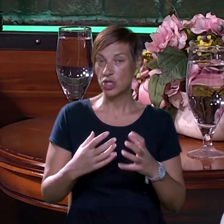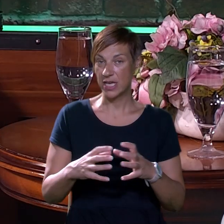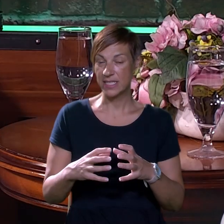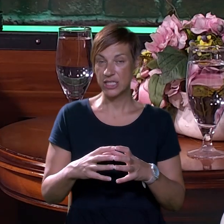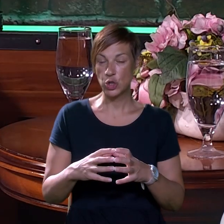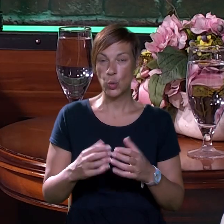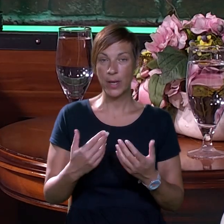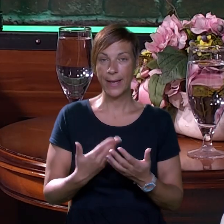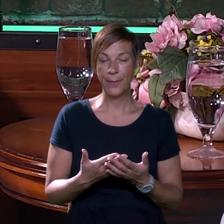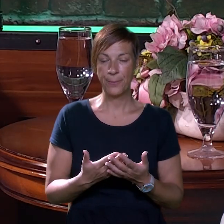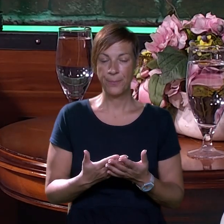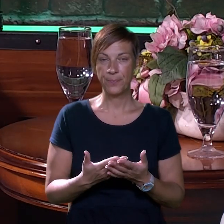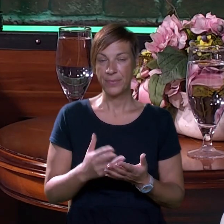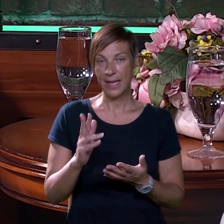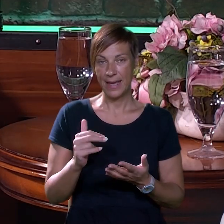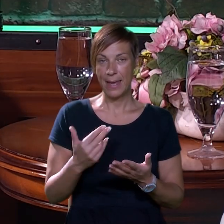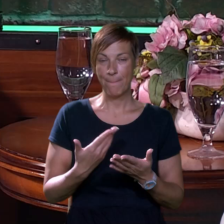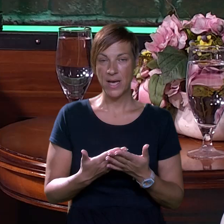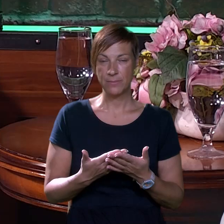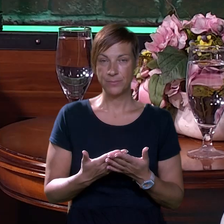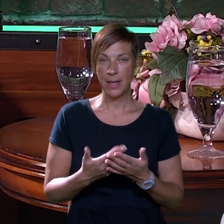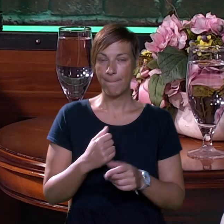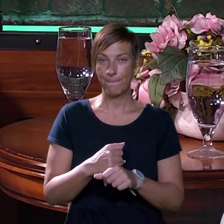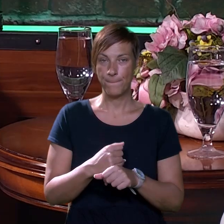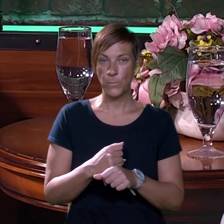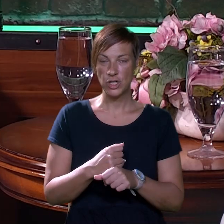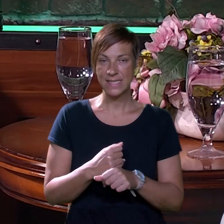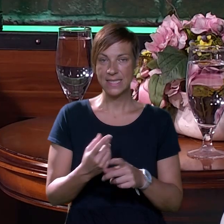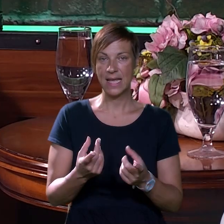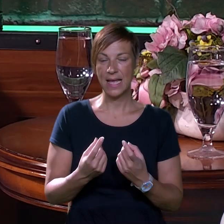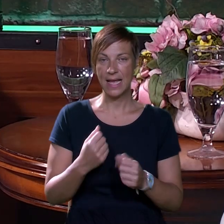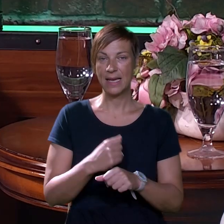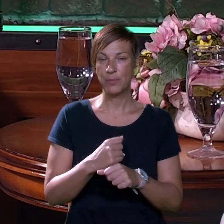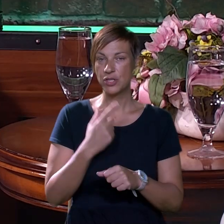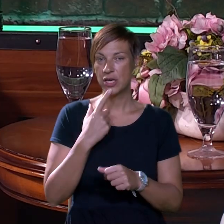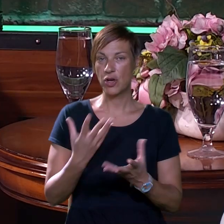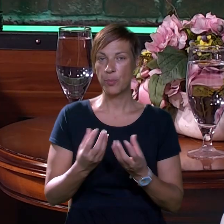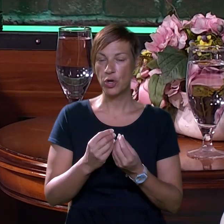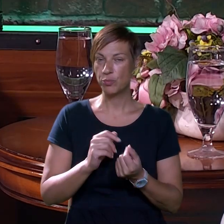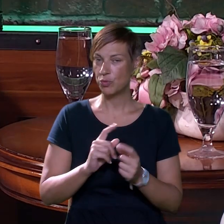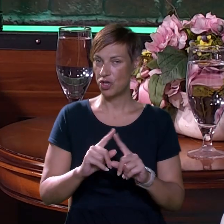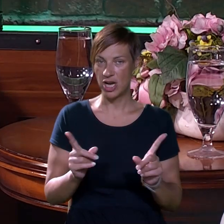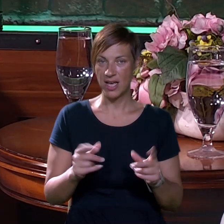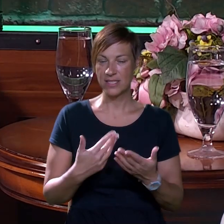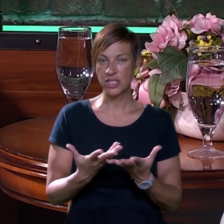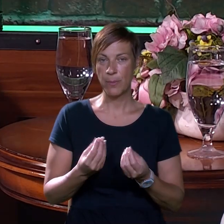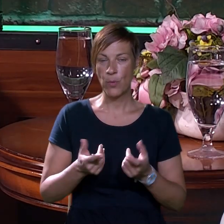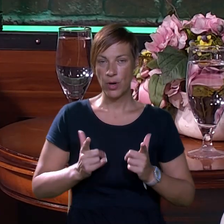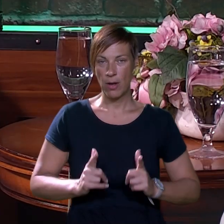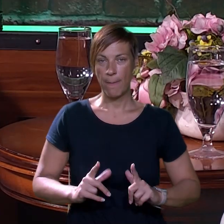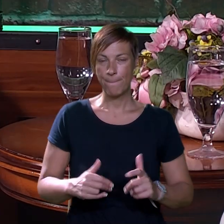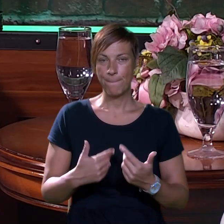struke, tako da ima posla, ali posao koji je potpuno drugačiji, puno